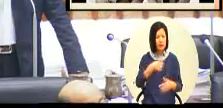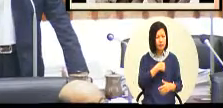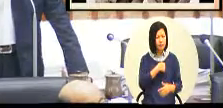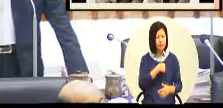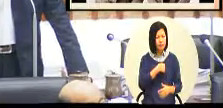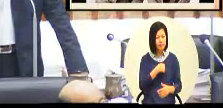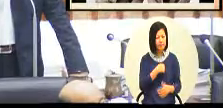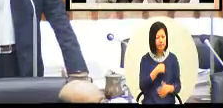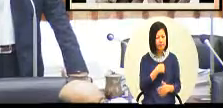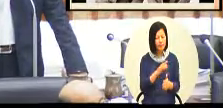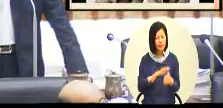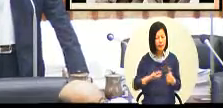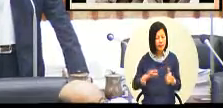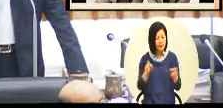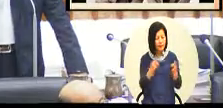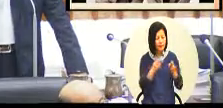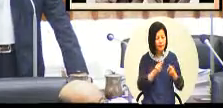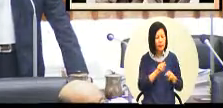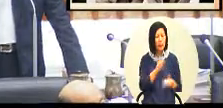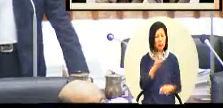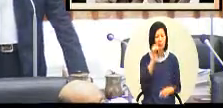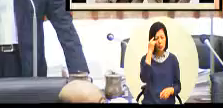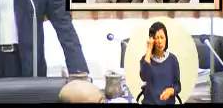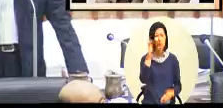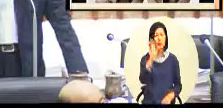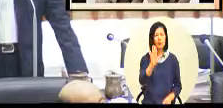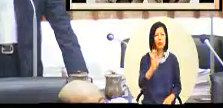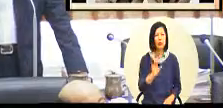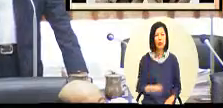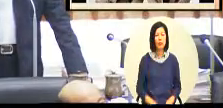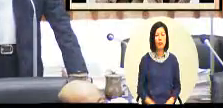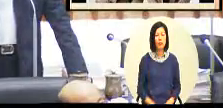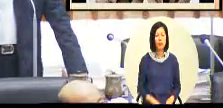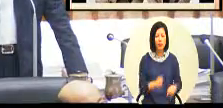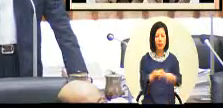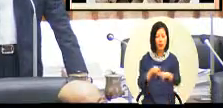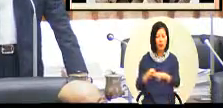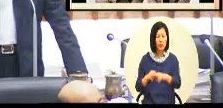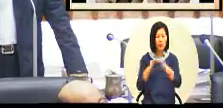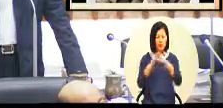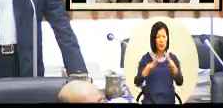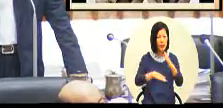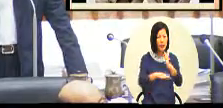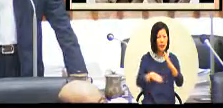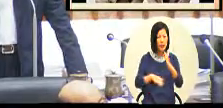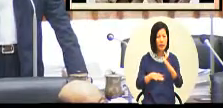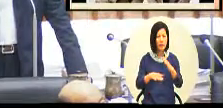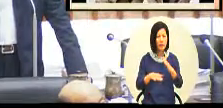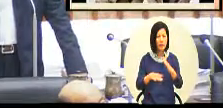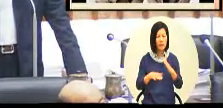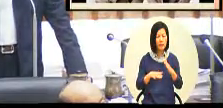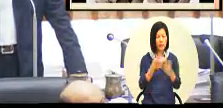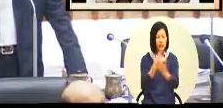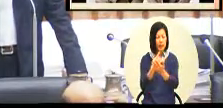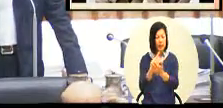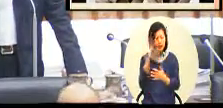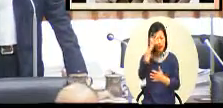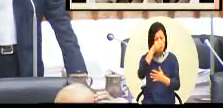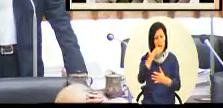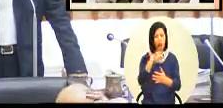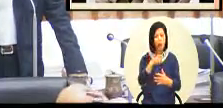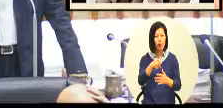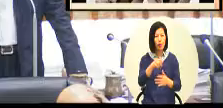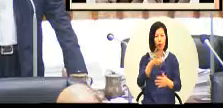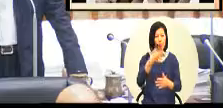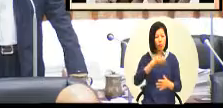很大的一个感触。我也相信在座的每一个家庭都有自己家庭的老人家，